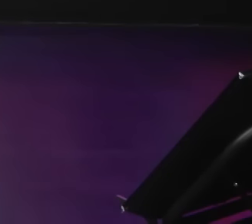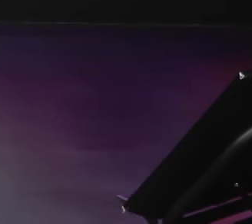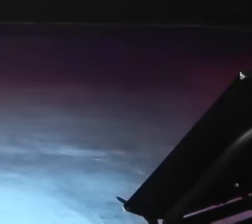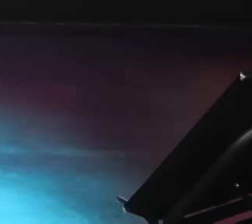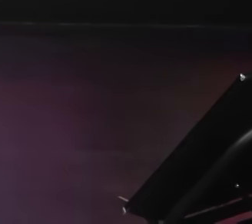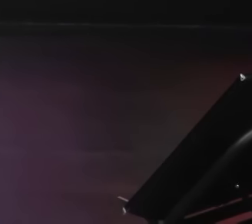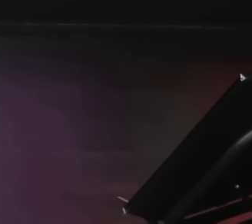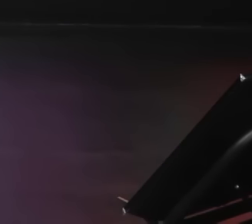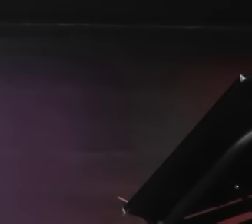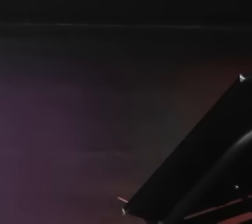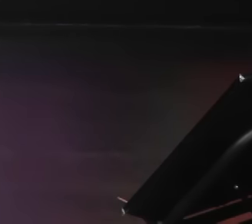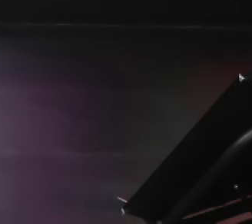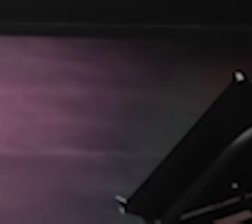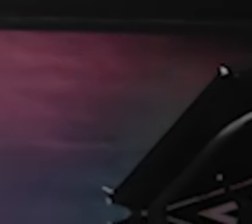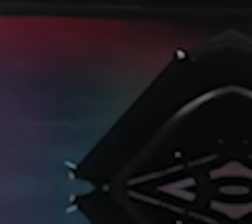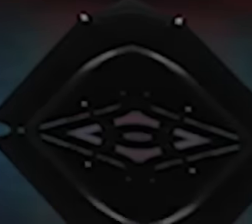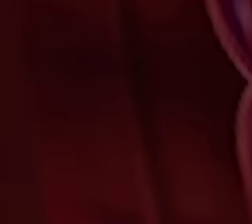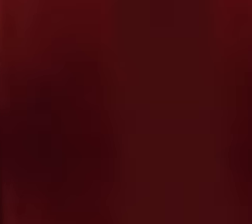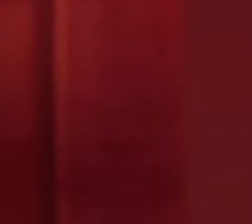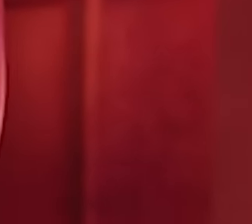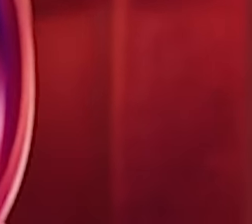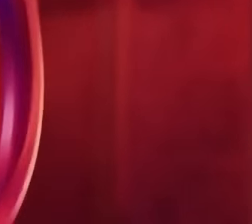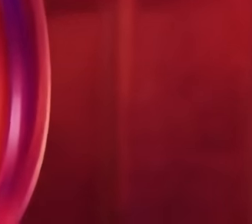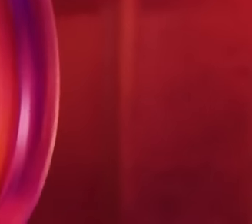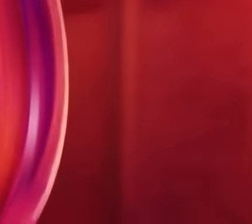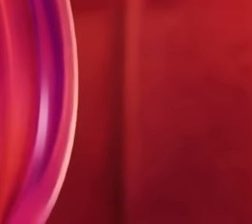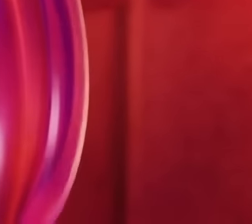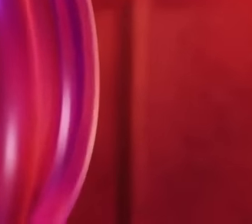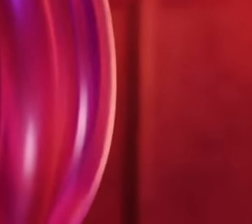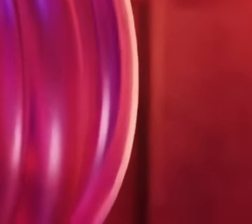diskusi lanjut dalam episod kali ini.